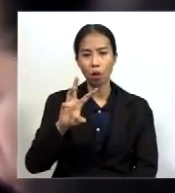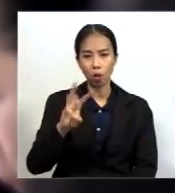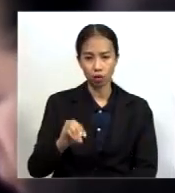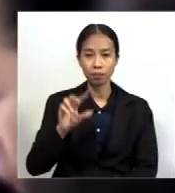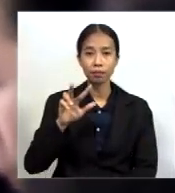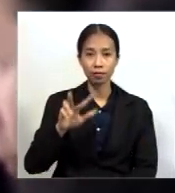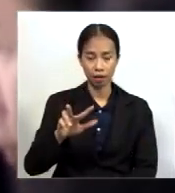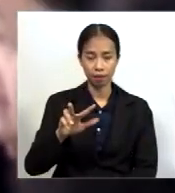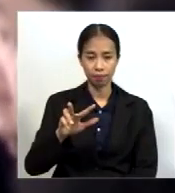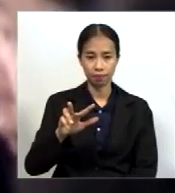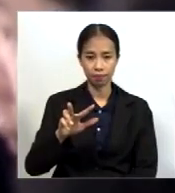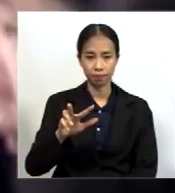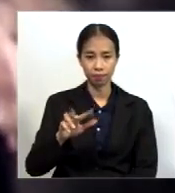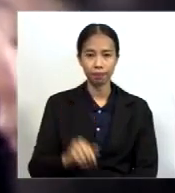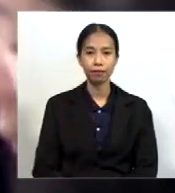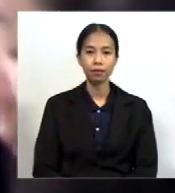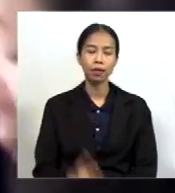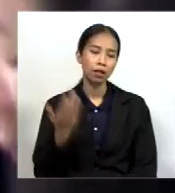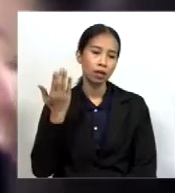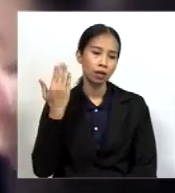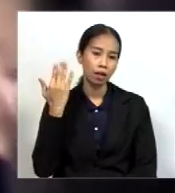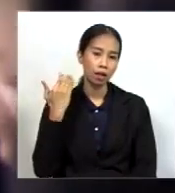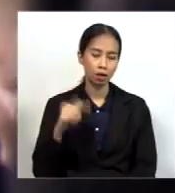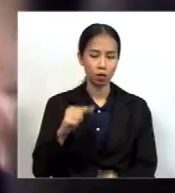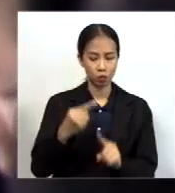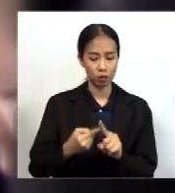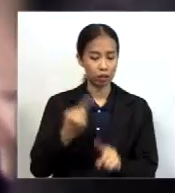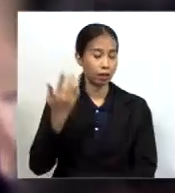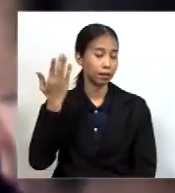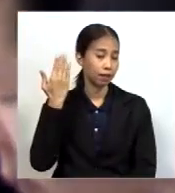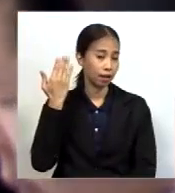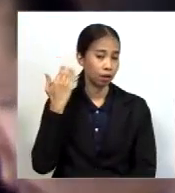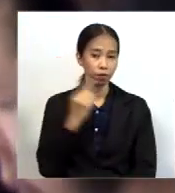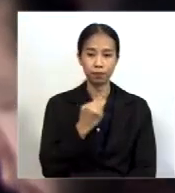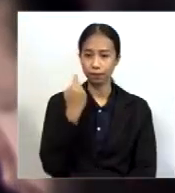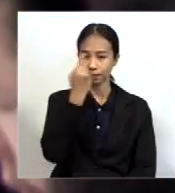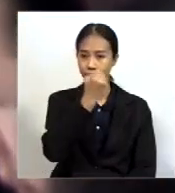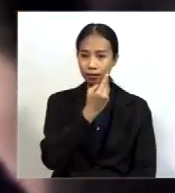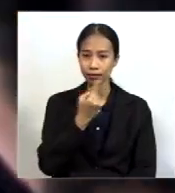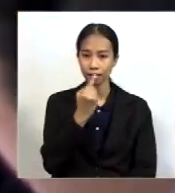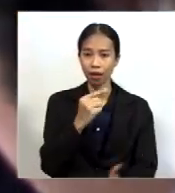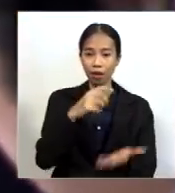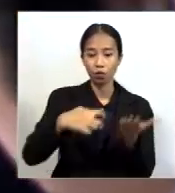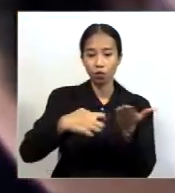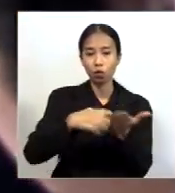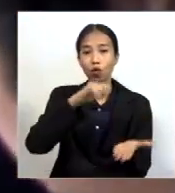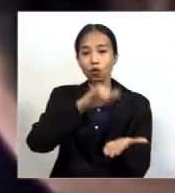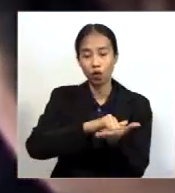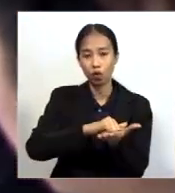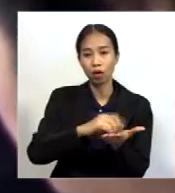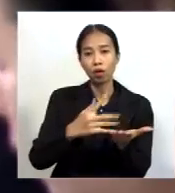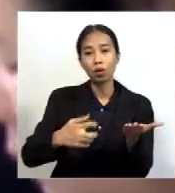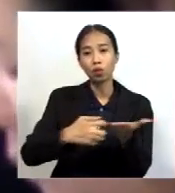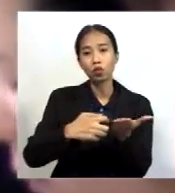รายนะมันเมื่อเดือนที่แล้วนะใครที่จองตั๋วนะจะไม่ไป